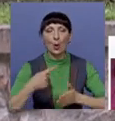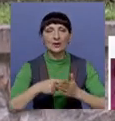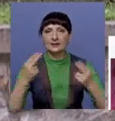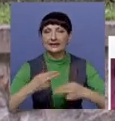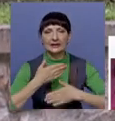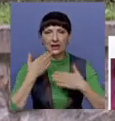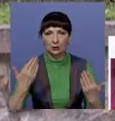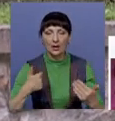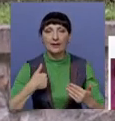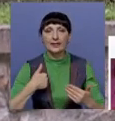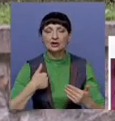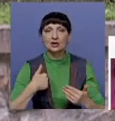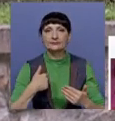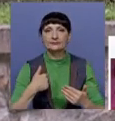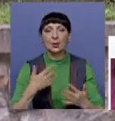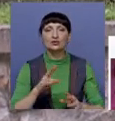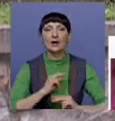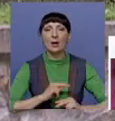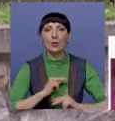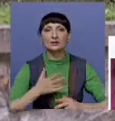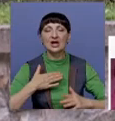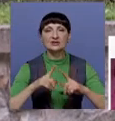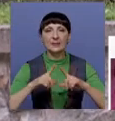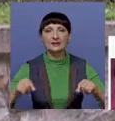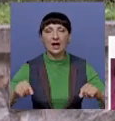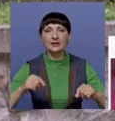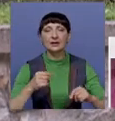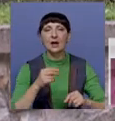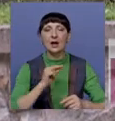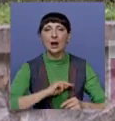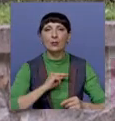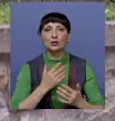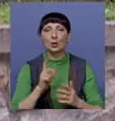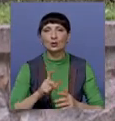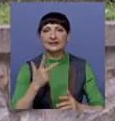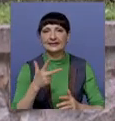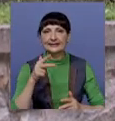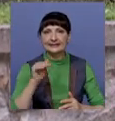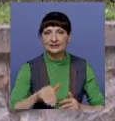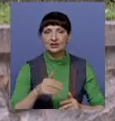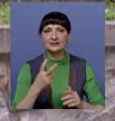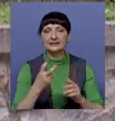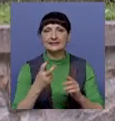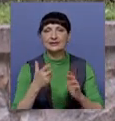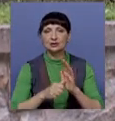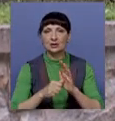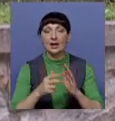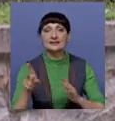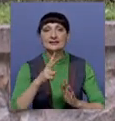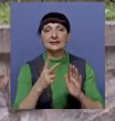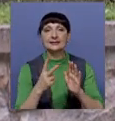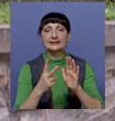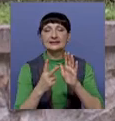сейчас наше задействовано всего нашего департамента 3036 сотрудников, из них